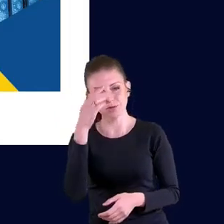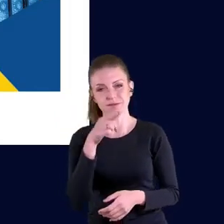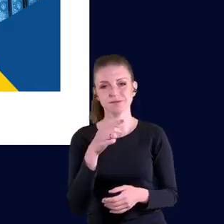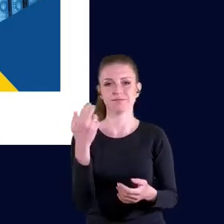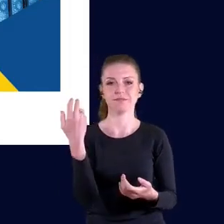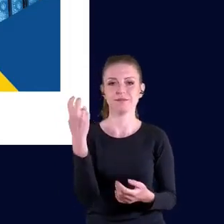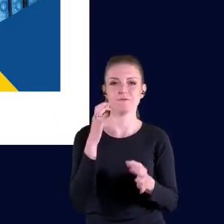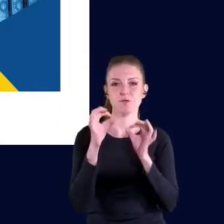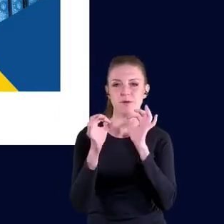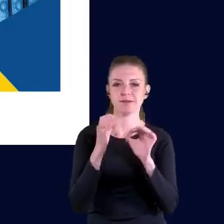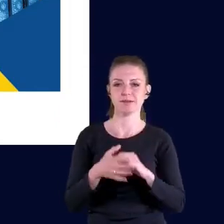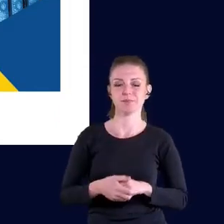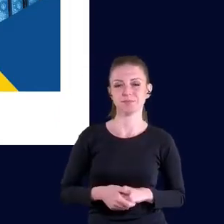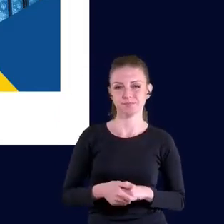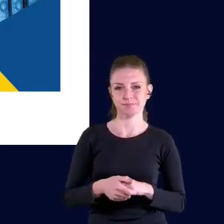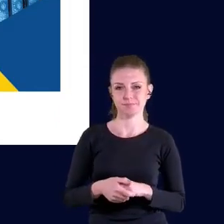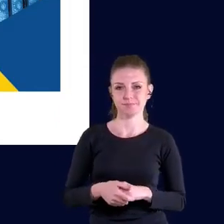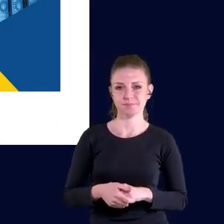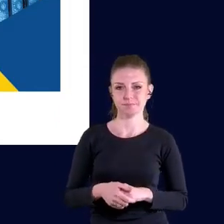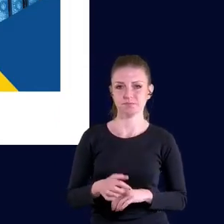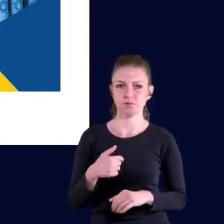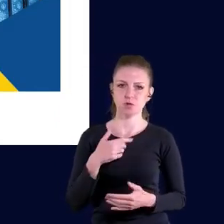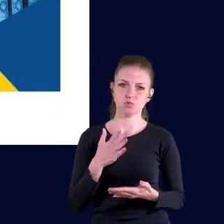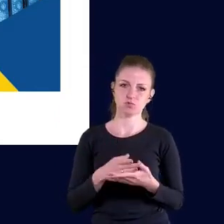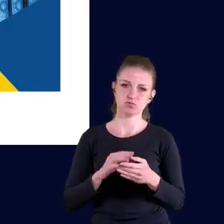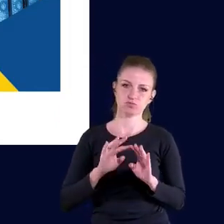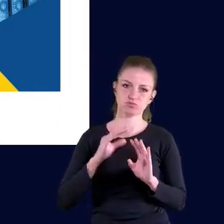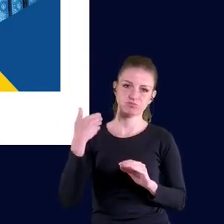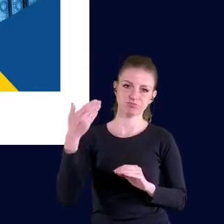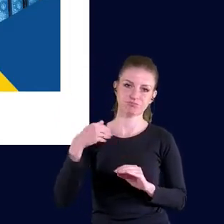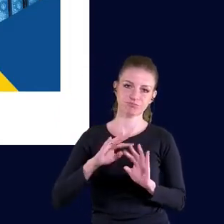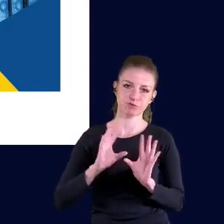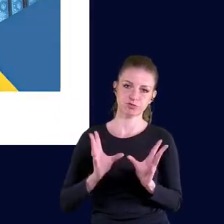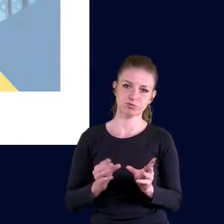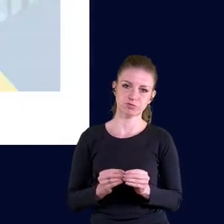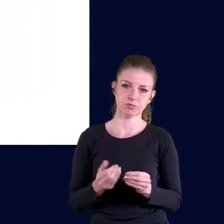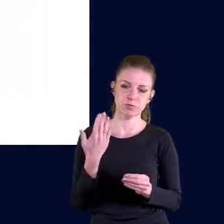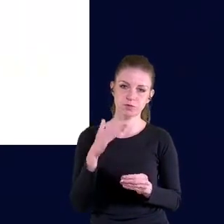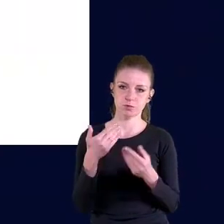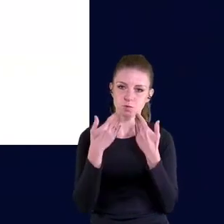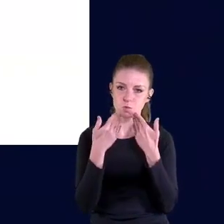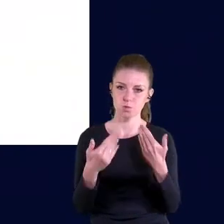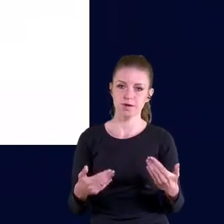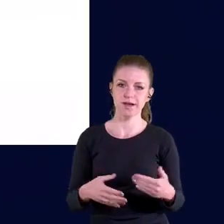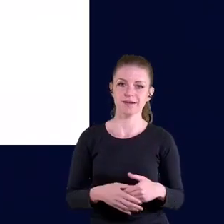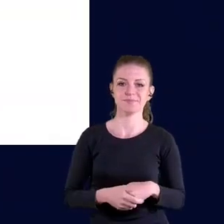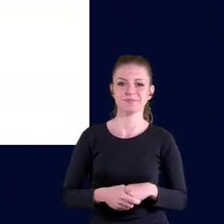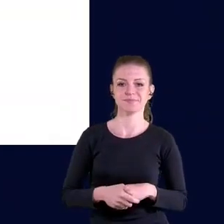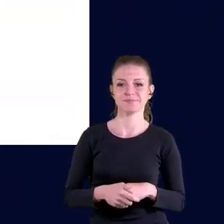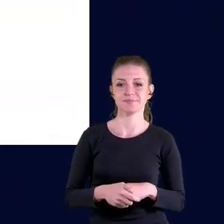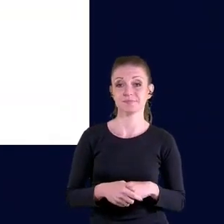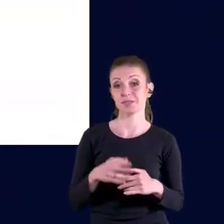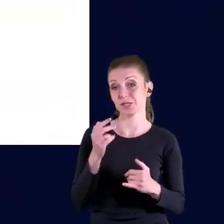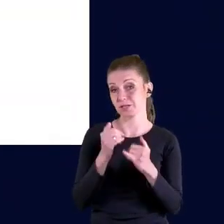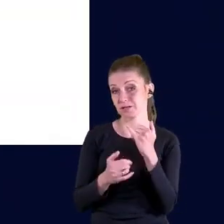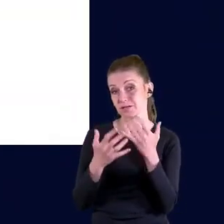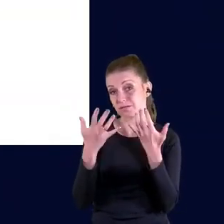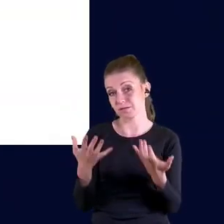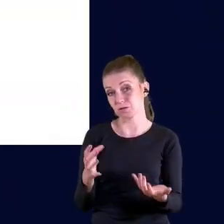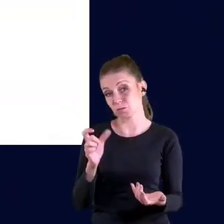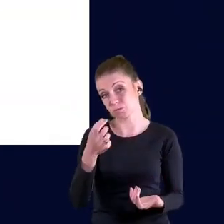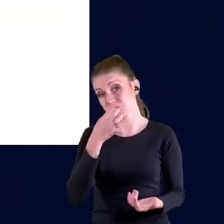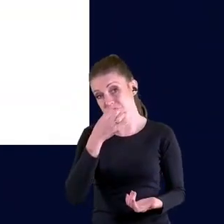z mojej strony to by było na tyle bardzo Państwu Dziękuję jeśli mieliby państwo jakieś pytania